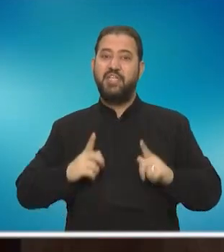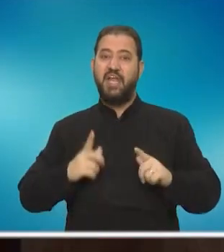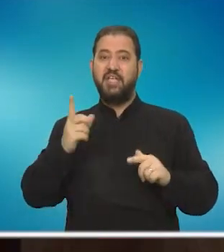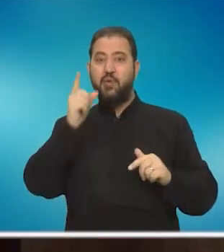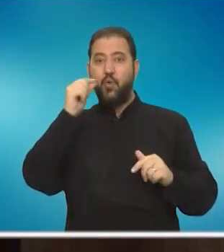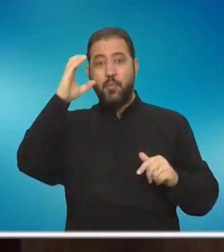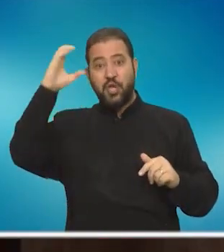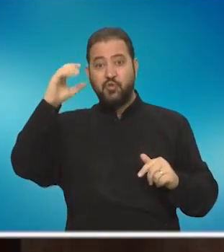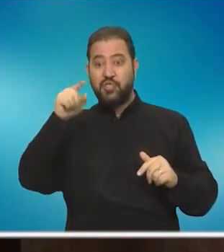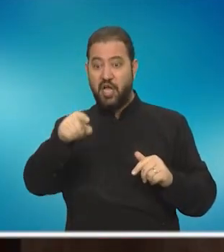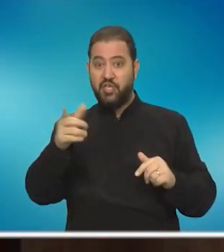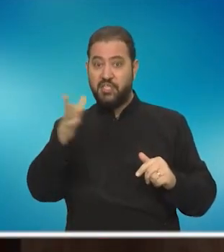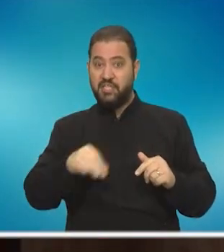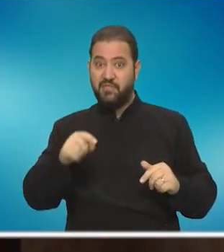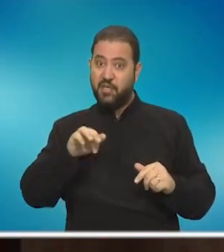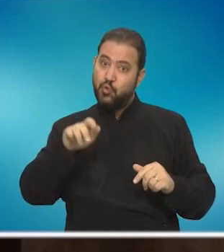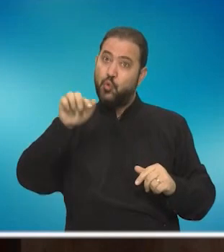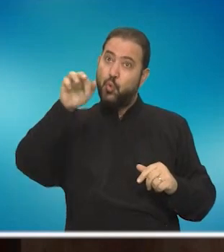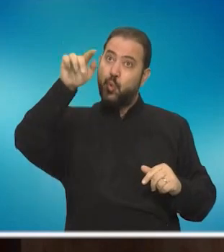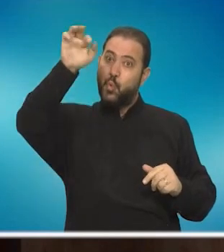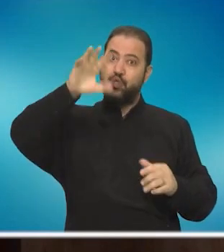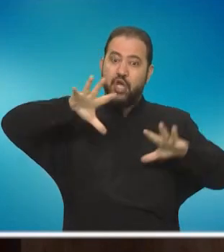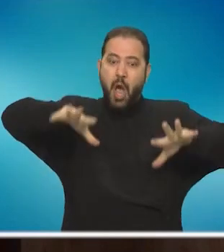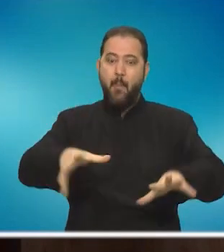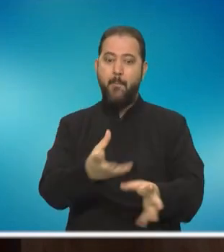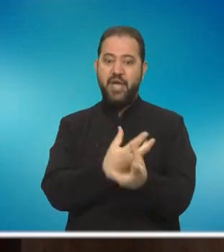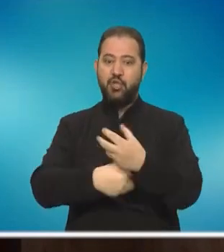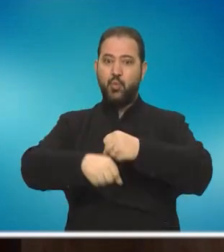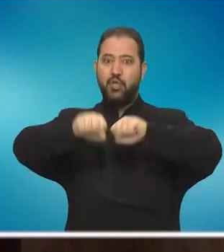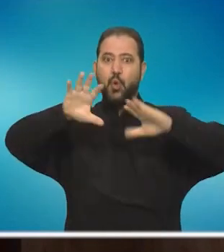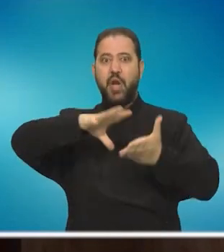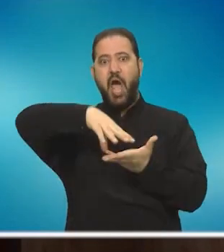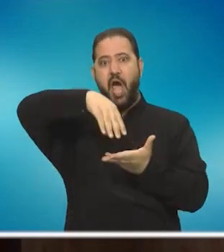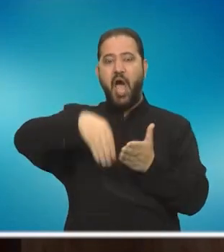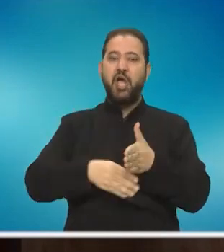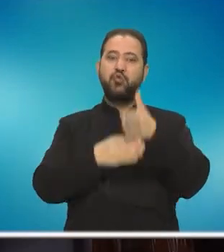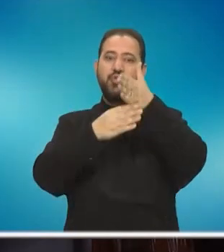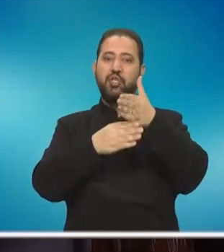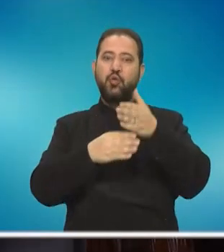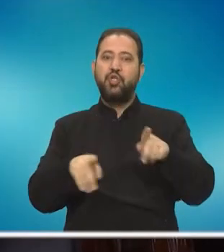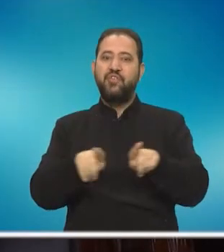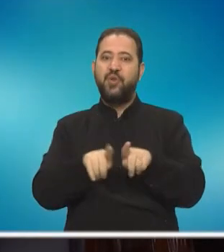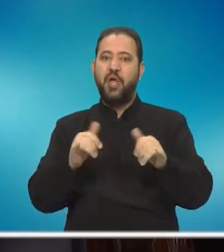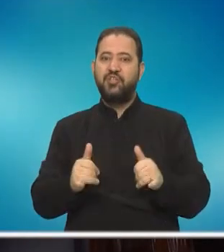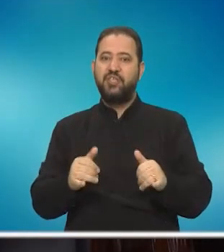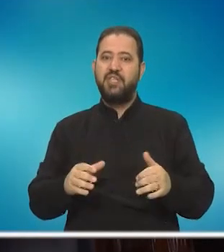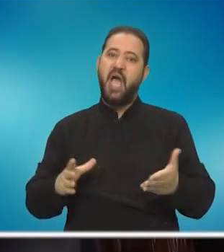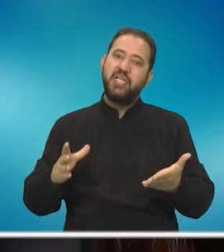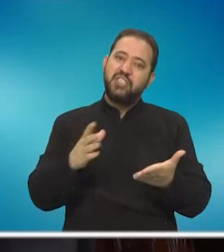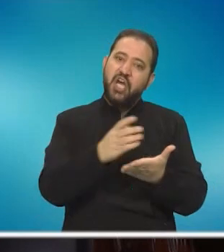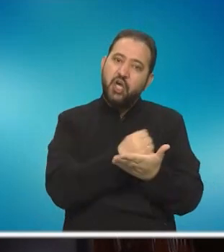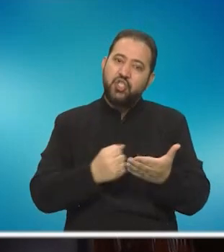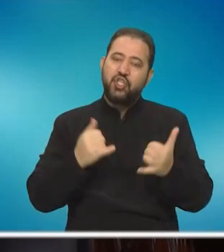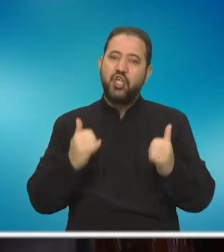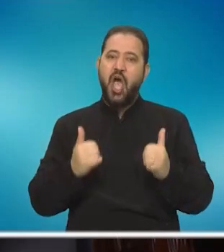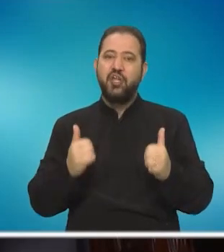acesta să fie într-un urcuș mântuitor, într-un curs folositor duhovnicește și astfel să